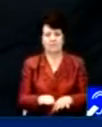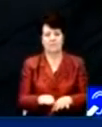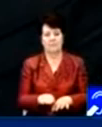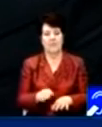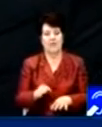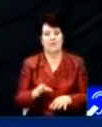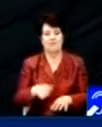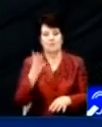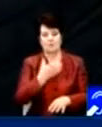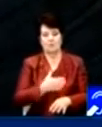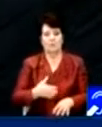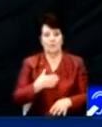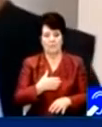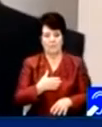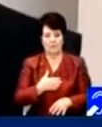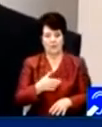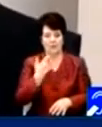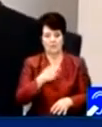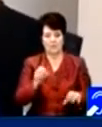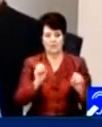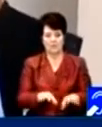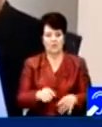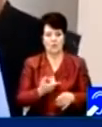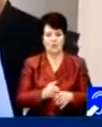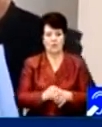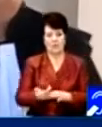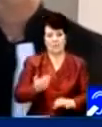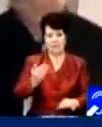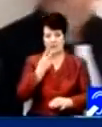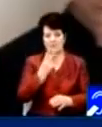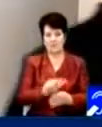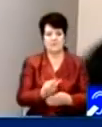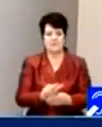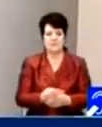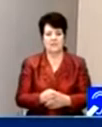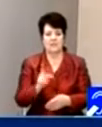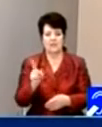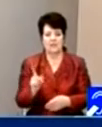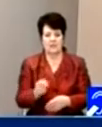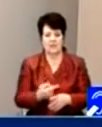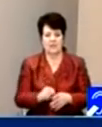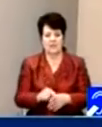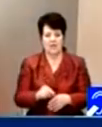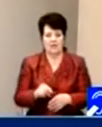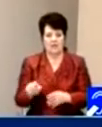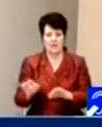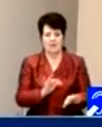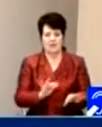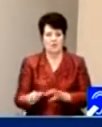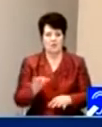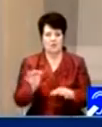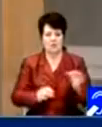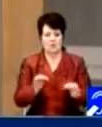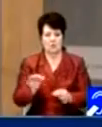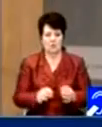Fostul primar spune că decizia instanței a fost una previzibilă și acuză pe liderii PD că ar dirija din spate acțiunile